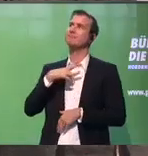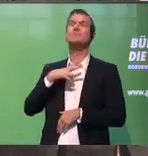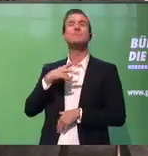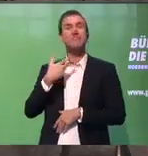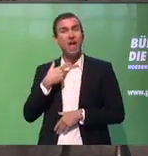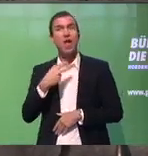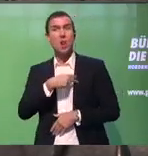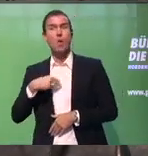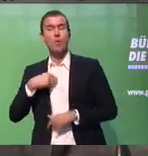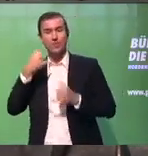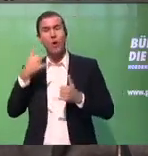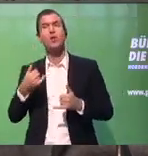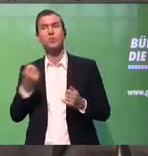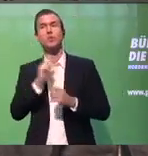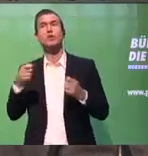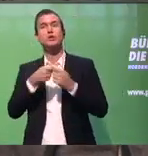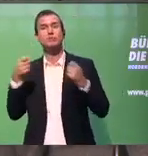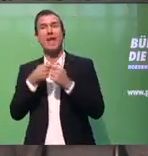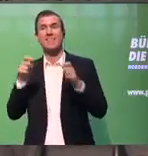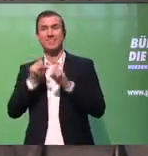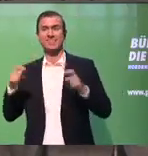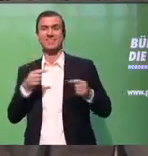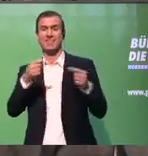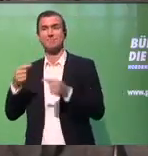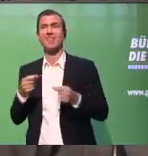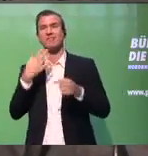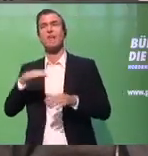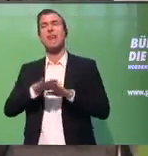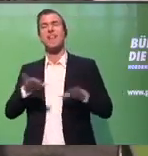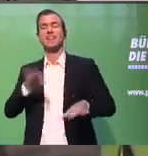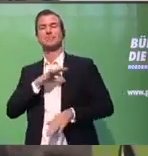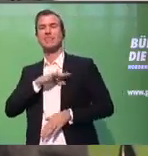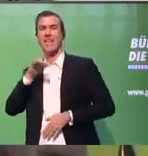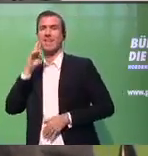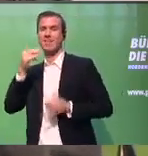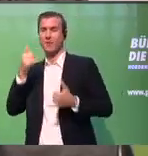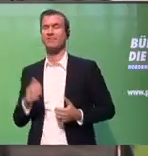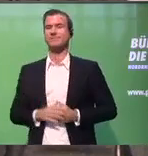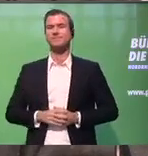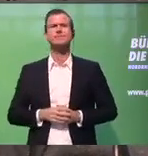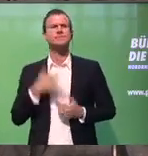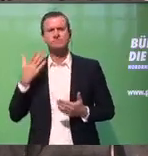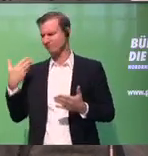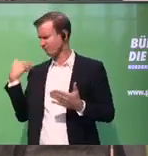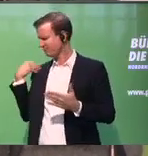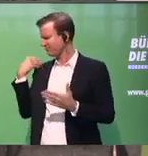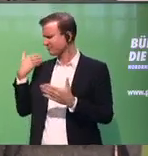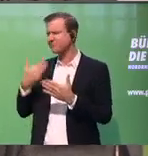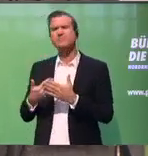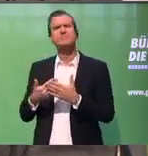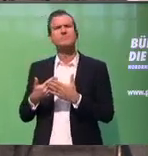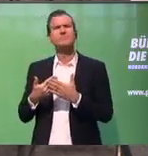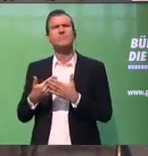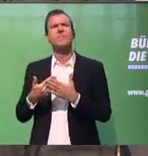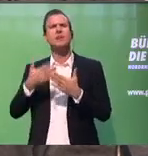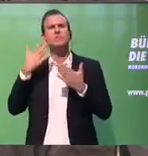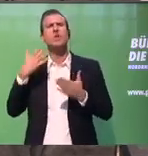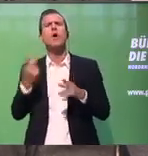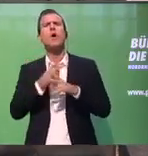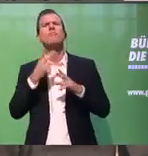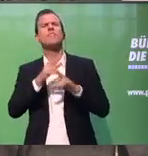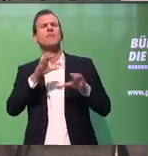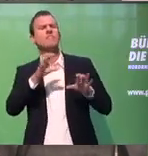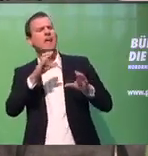lohnt sich. Wir haben heute auch noch eine spannende Debatte hier auf unserem Landesparteirat. Ja, wir alle haben in den letzten Tagen in